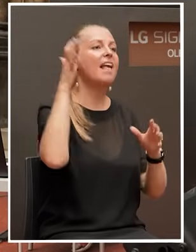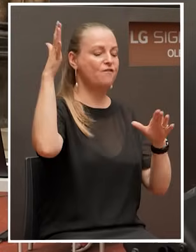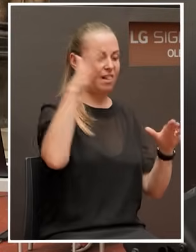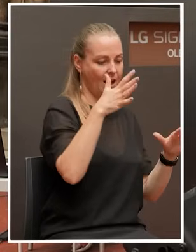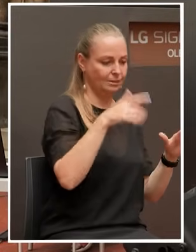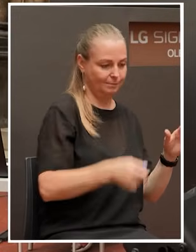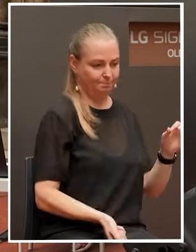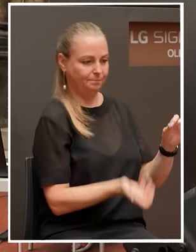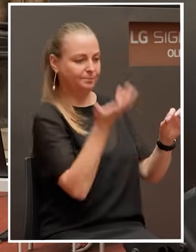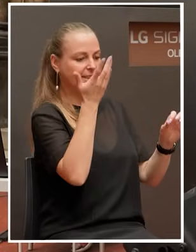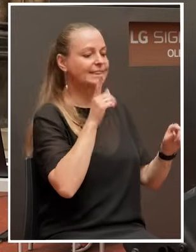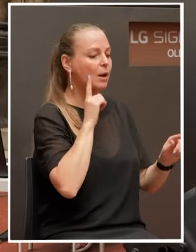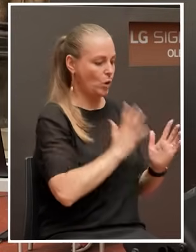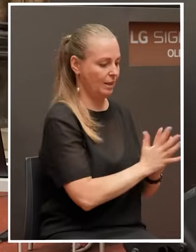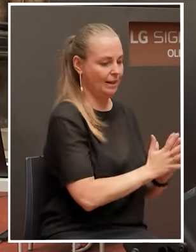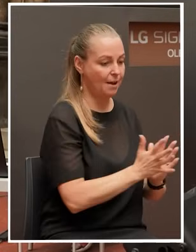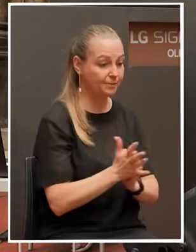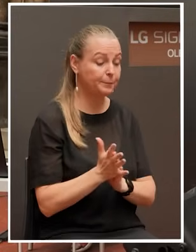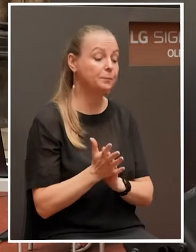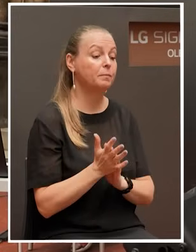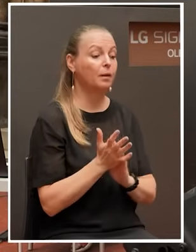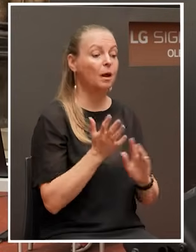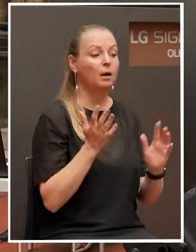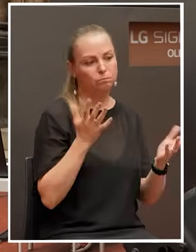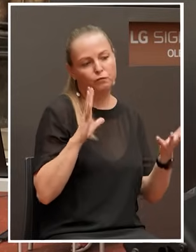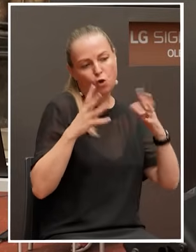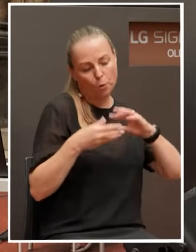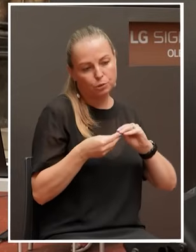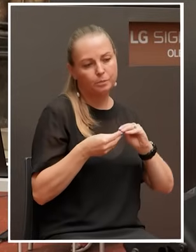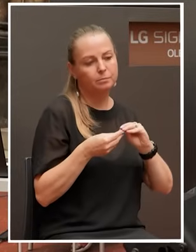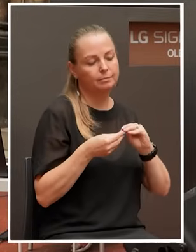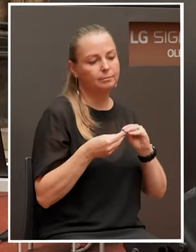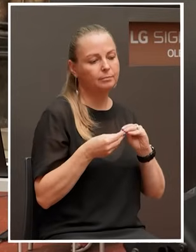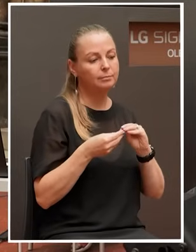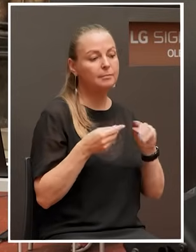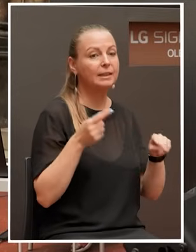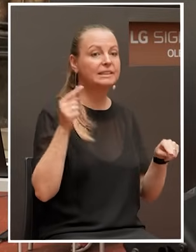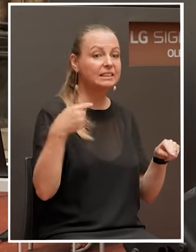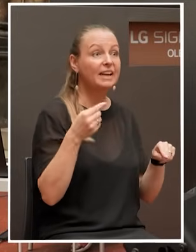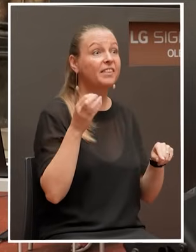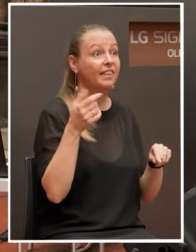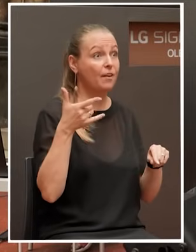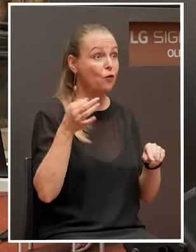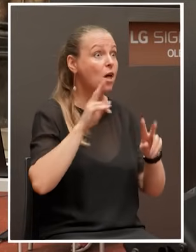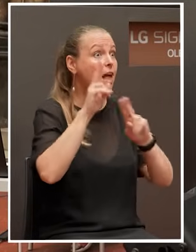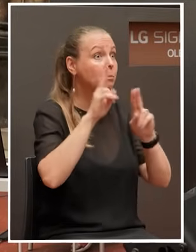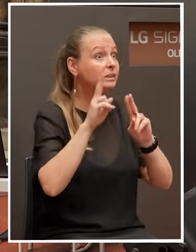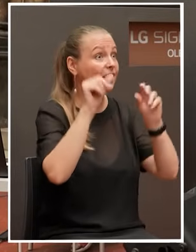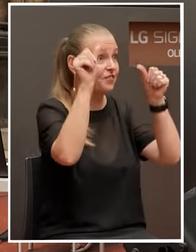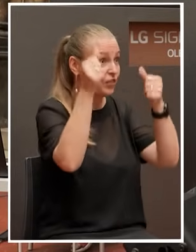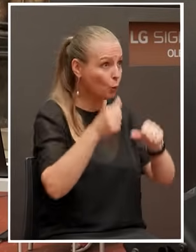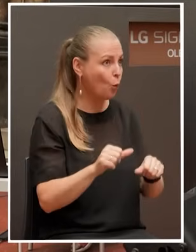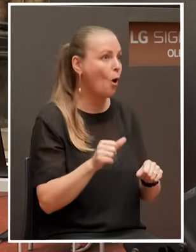травы внизу. В общем, заставить его попытаться написать фигуру, я